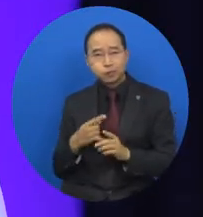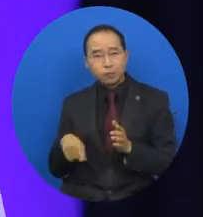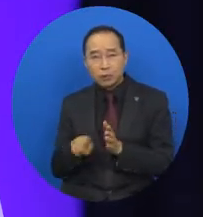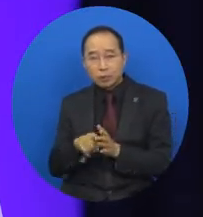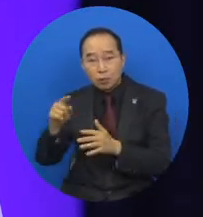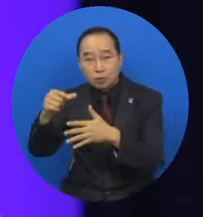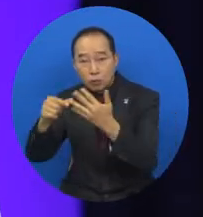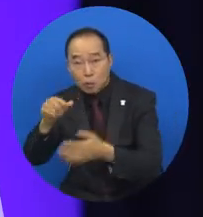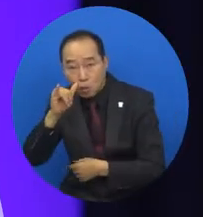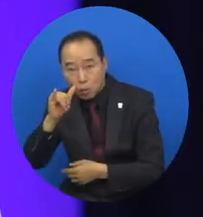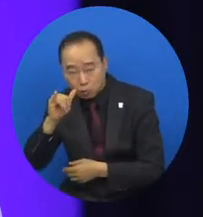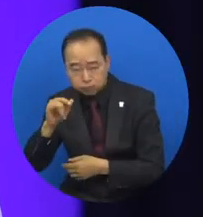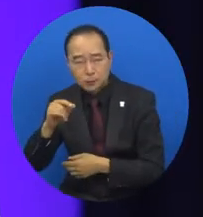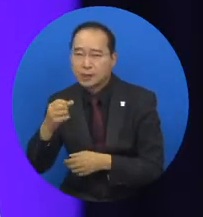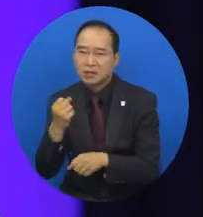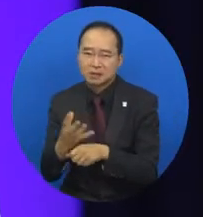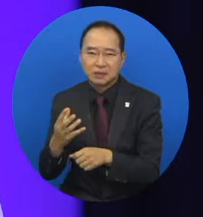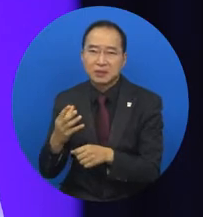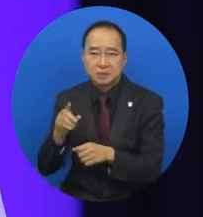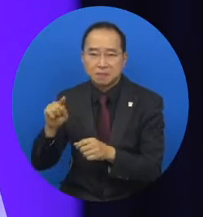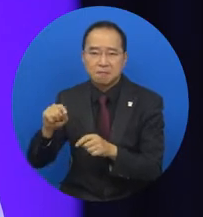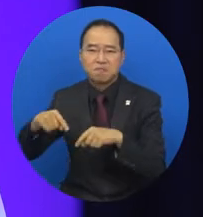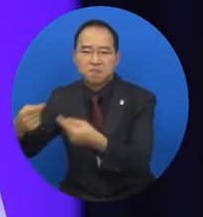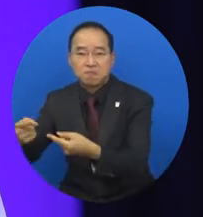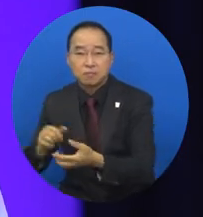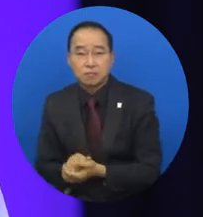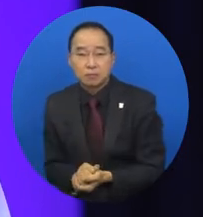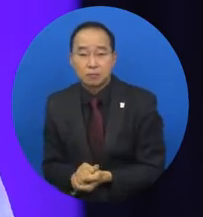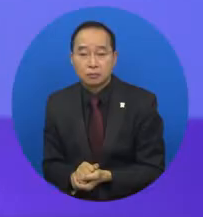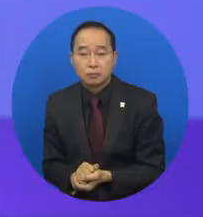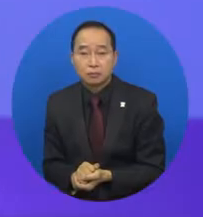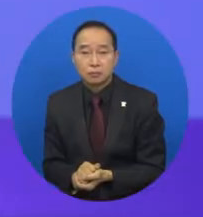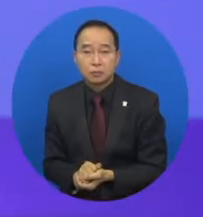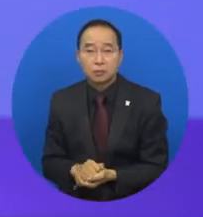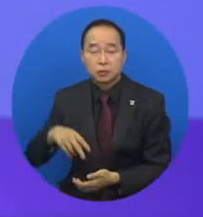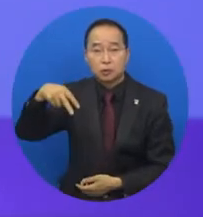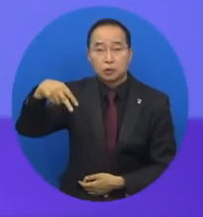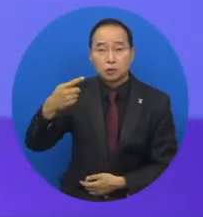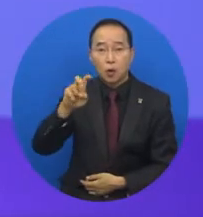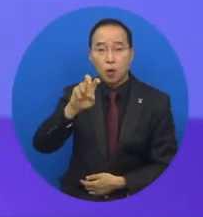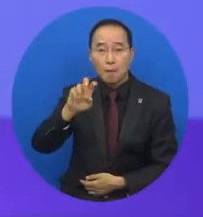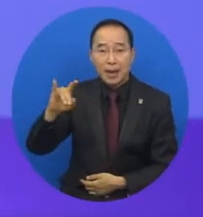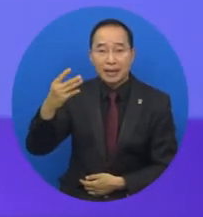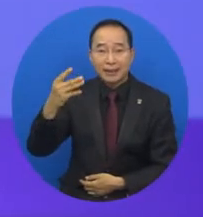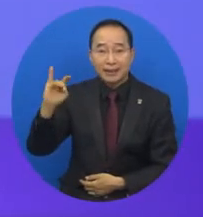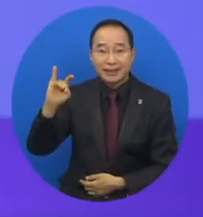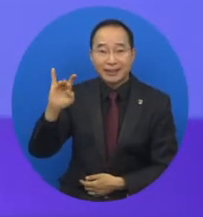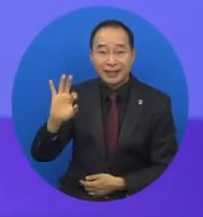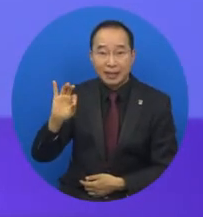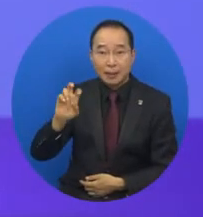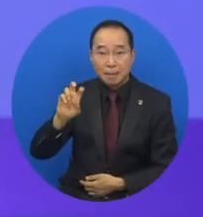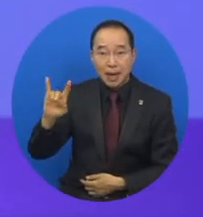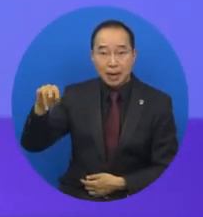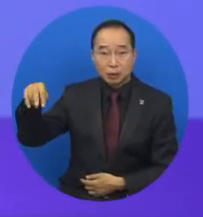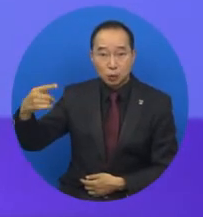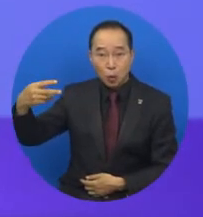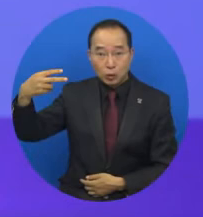자가 치유하기 위해서라도 저는 그 프로그램을 선택했어야만 했습니다. 그러나 소매틱 메소드 같은